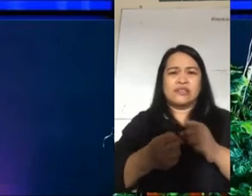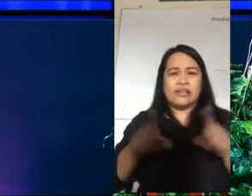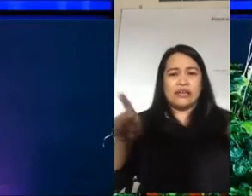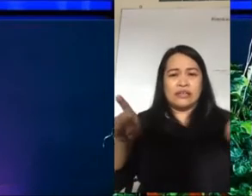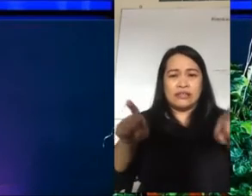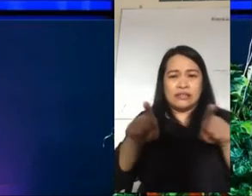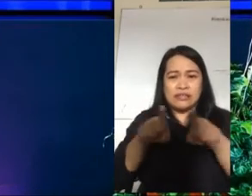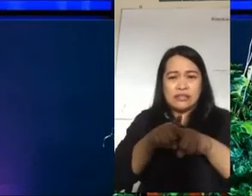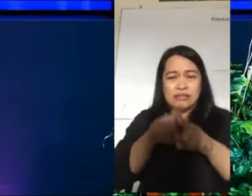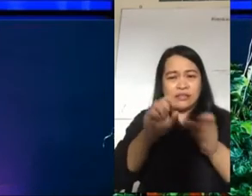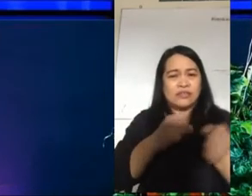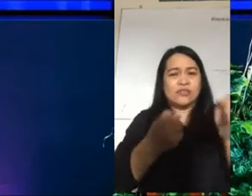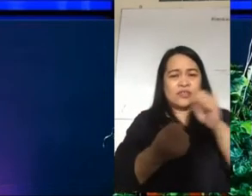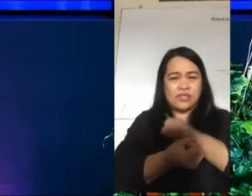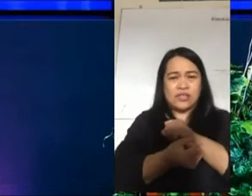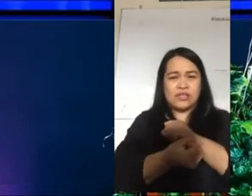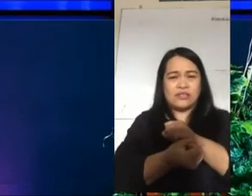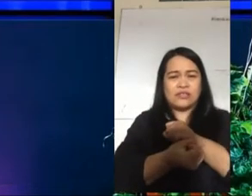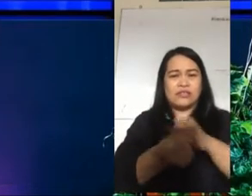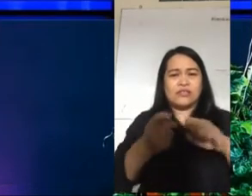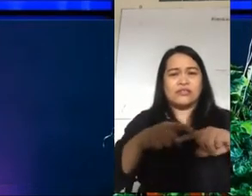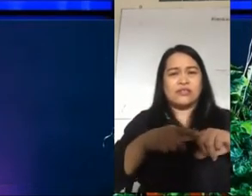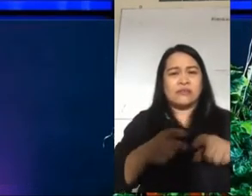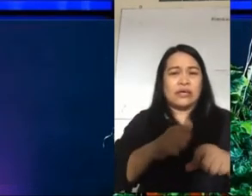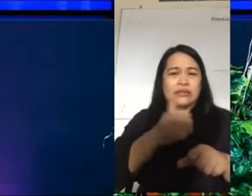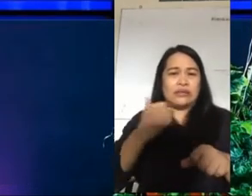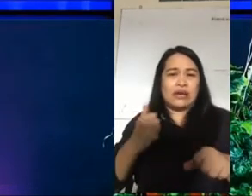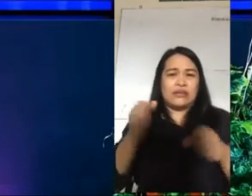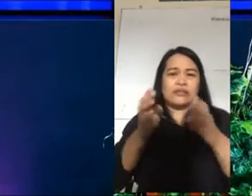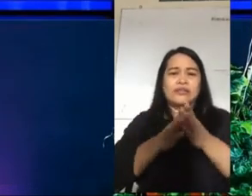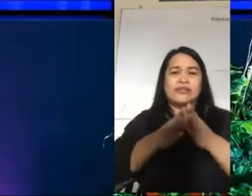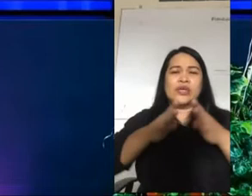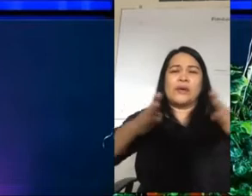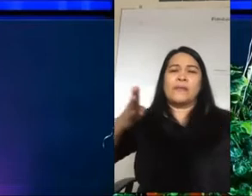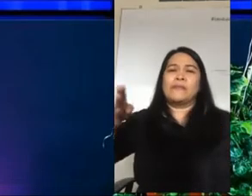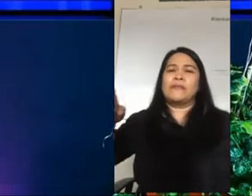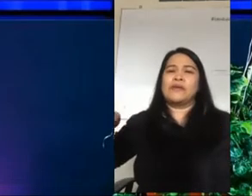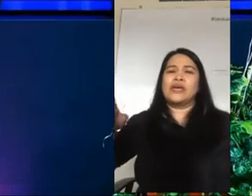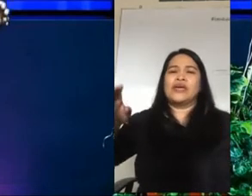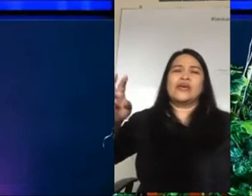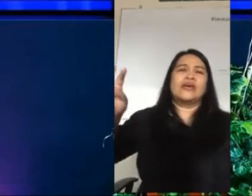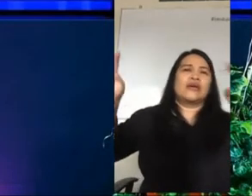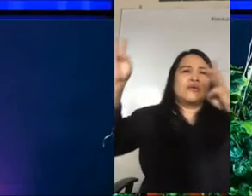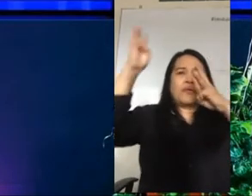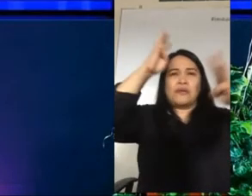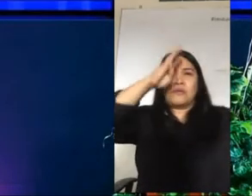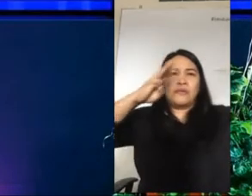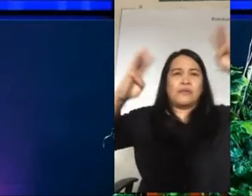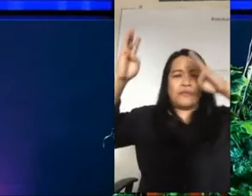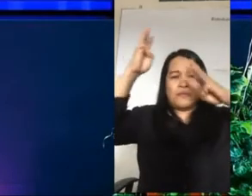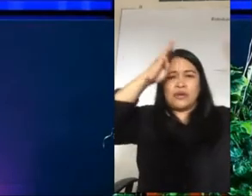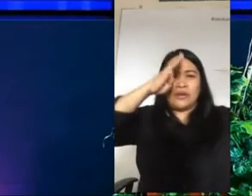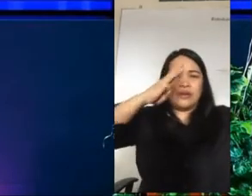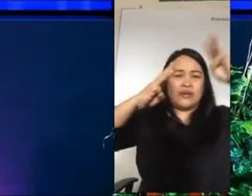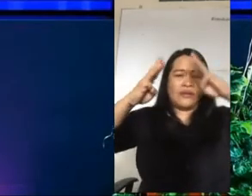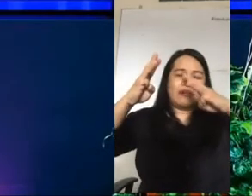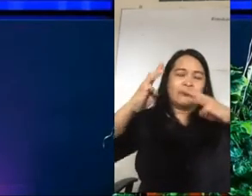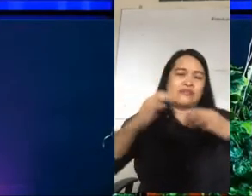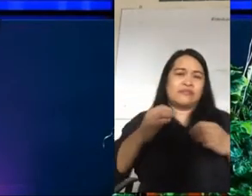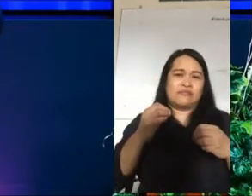mga pagbabago, parang napakalalaking mga alon na halos tabunan tayo sa laki